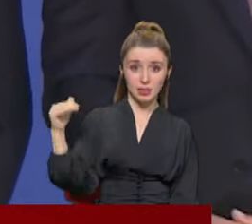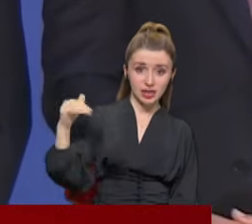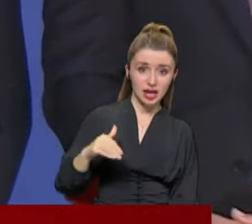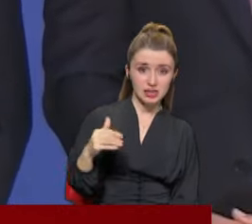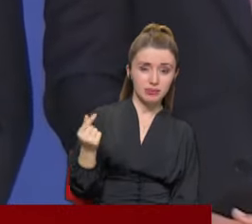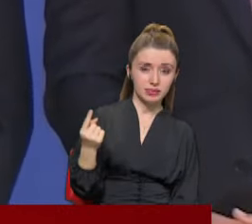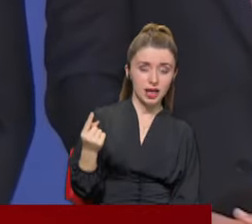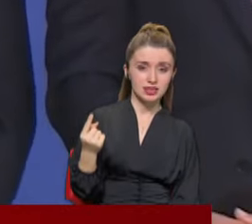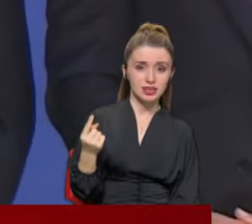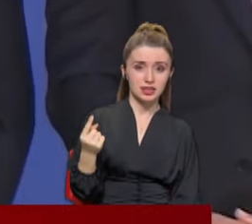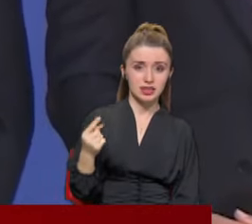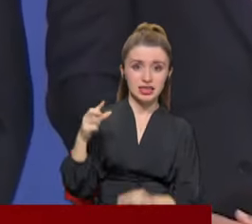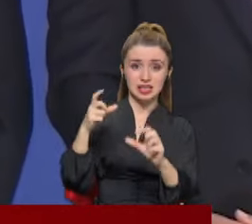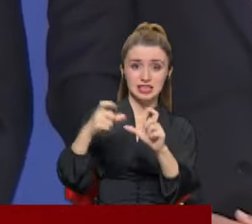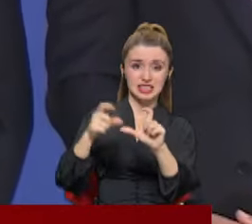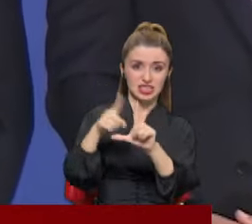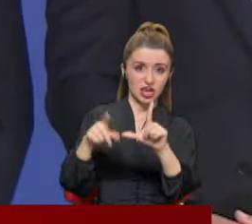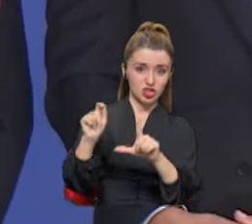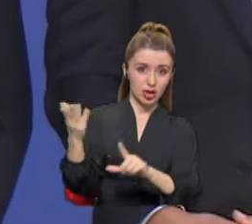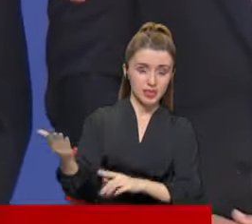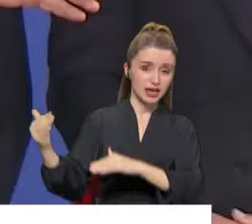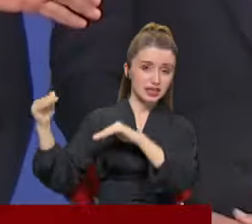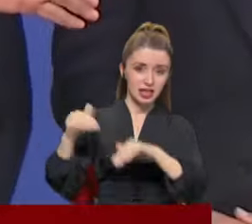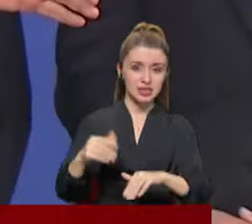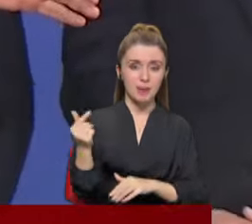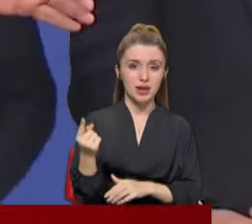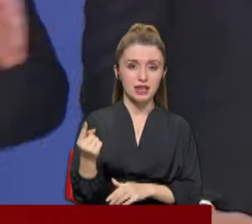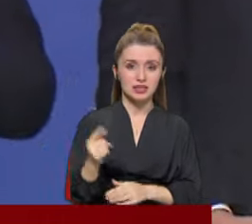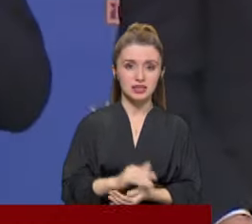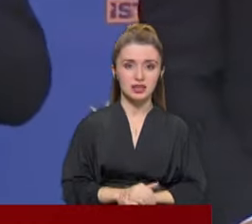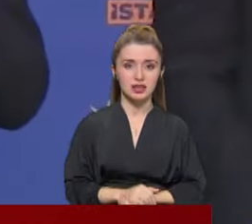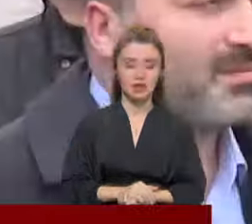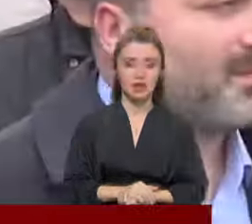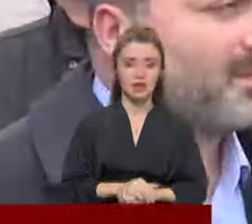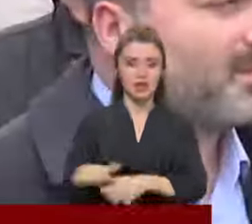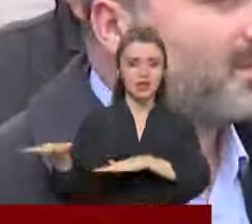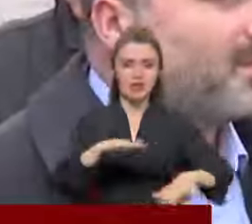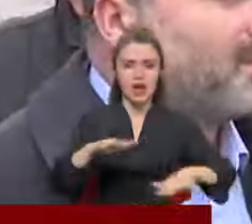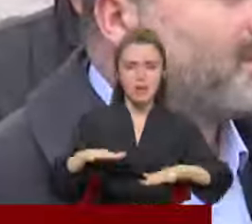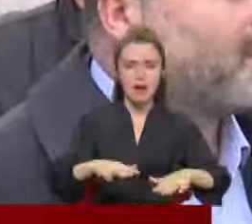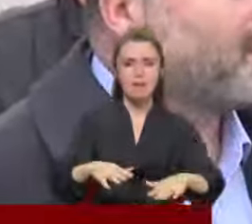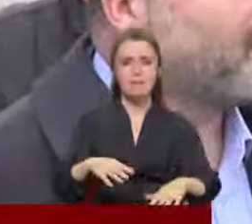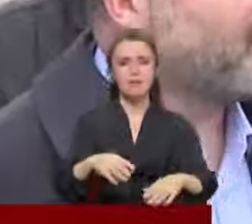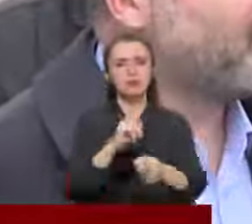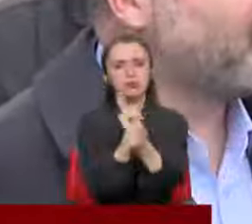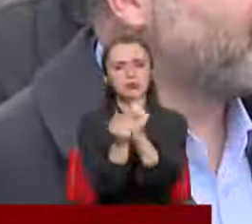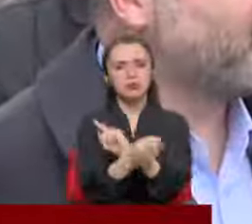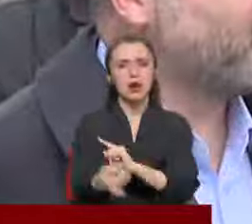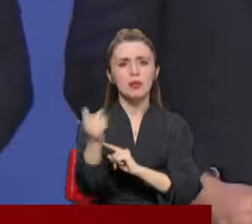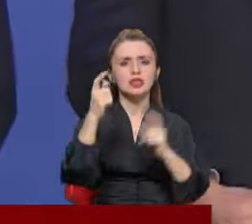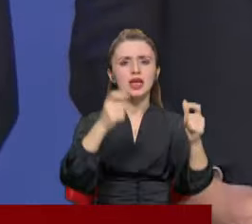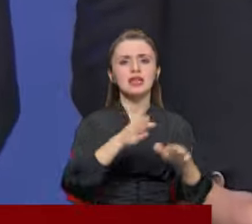şöyle biraz staj yapsan, gelsen biraz afetlerde yanımda olsan, başka yerlere